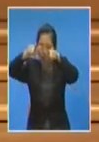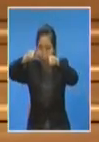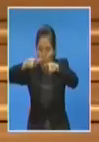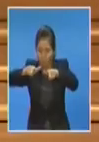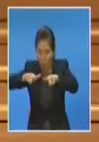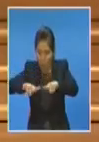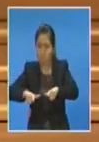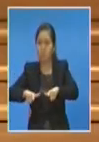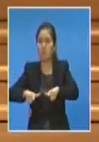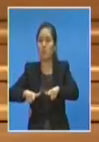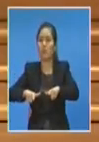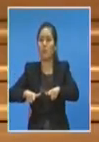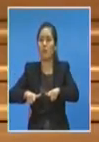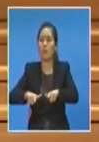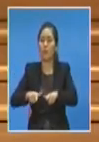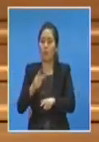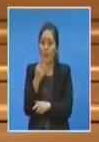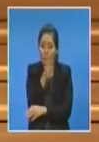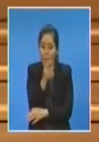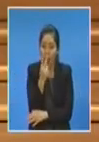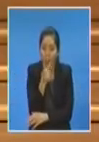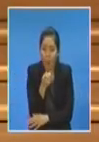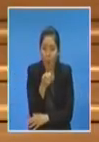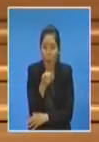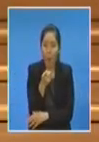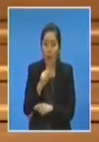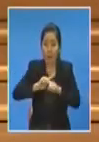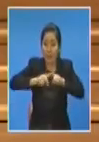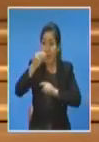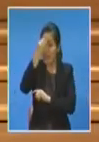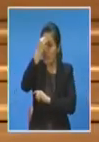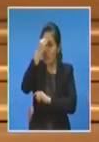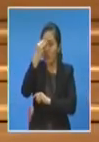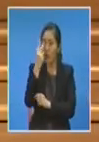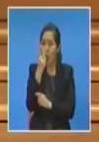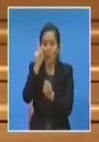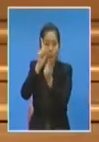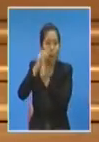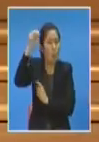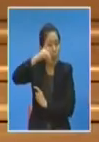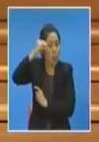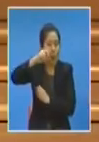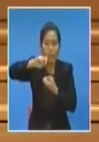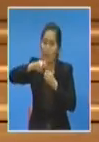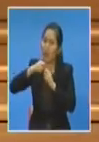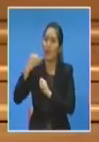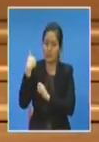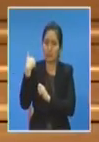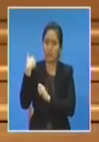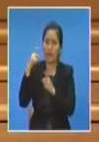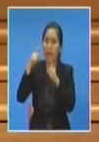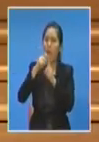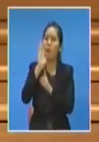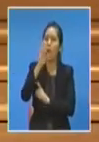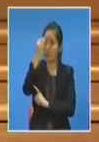ครับลงไปจับปลาครับญี่ปุ่นคนนั้นเขารู้ครับเพราะบ้านเขาเกิดบ่อยสึนามิเป็นภาษาญี่ปุ่นนะเ